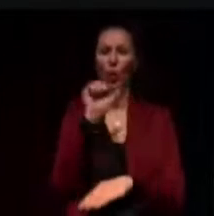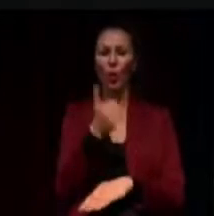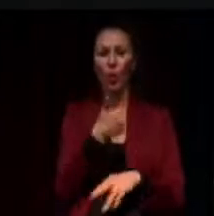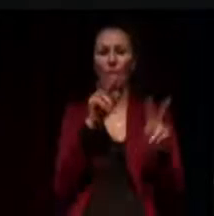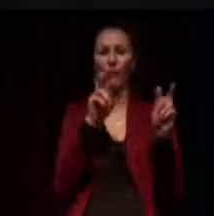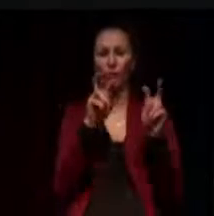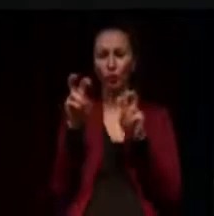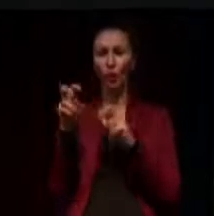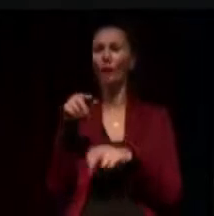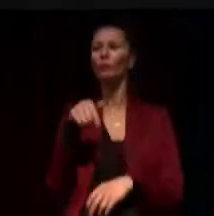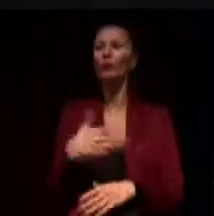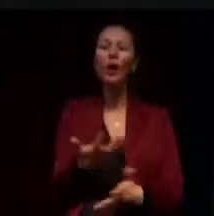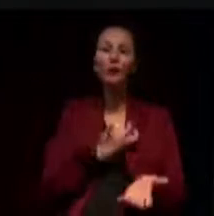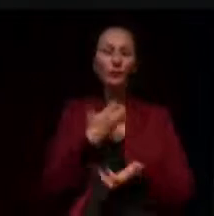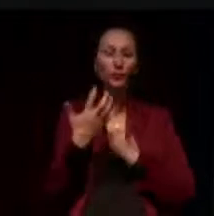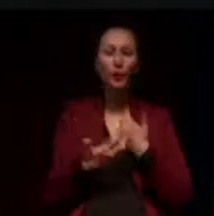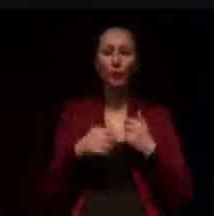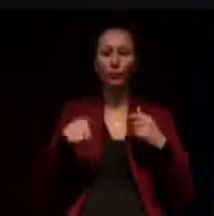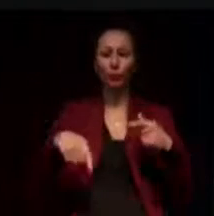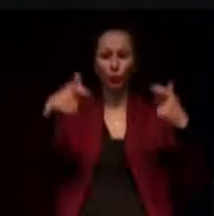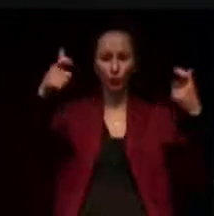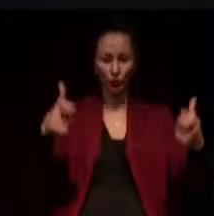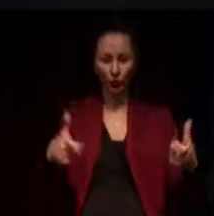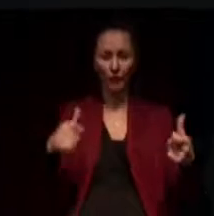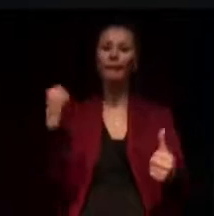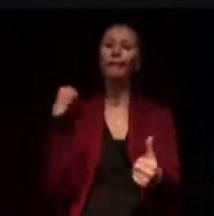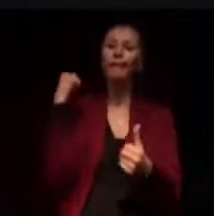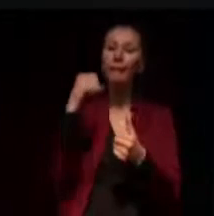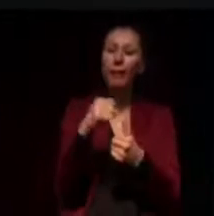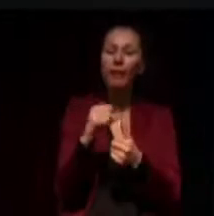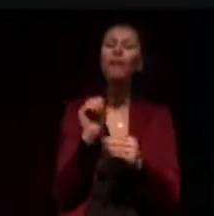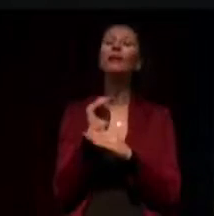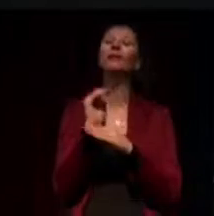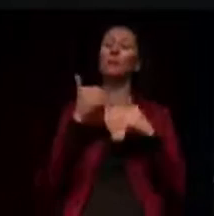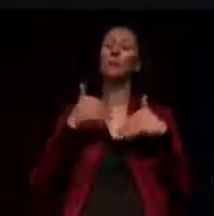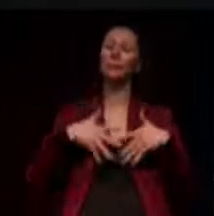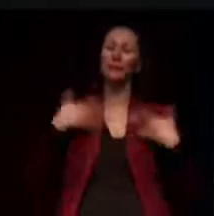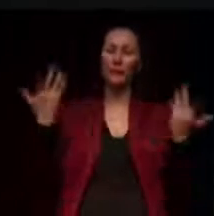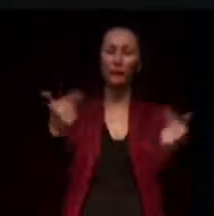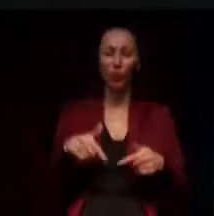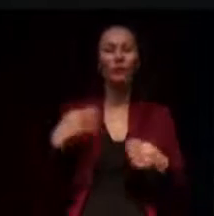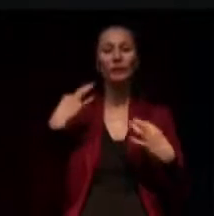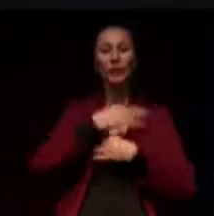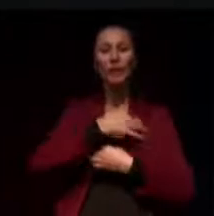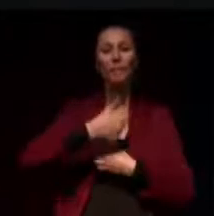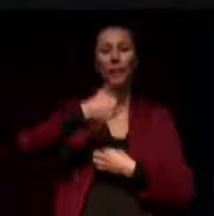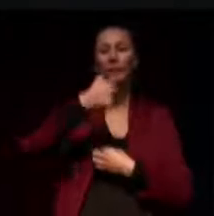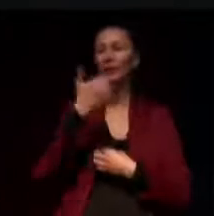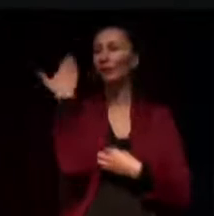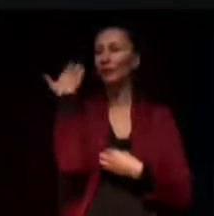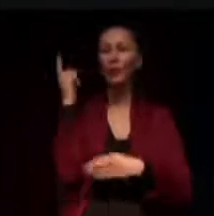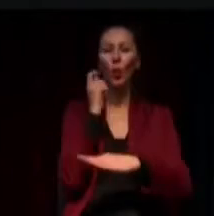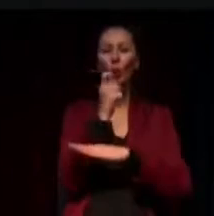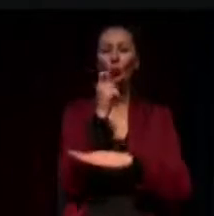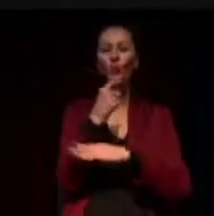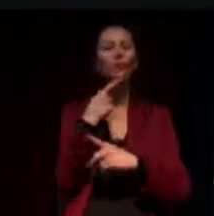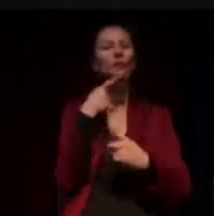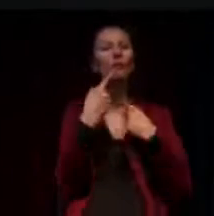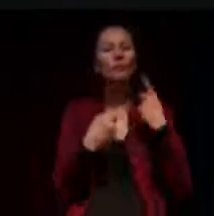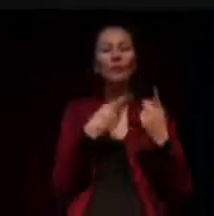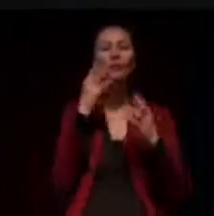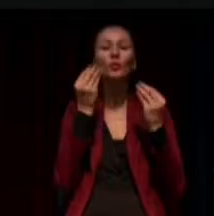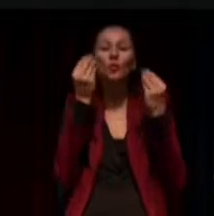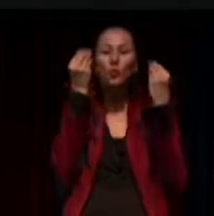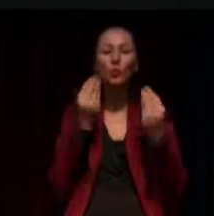konular. Çünkü bu acıları bu şehir tekrar yaşamamalı. Sayın Başkan'ın geçen oturumlarda söylediği çok güzel bir söz